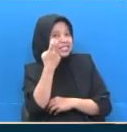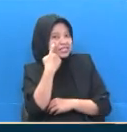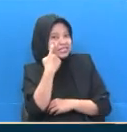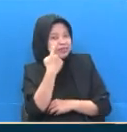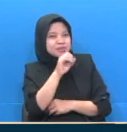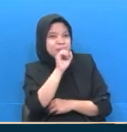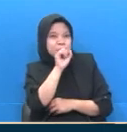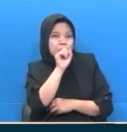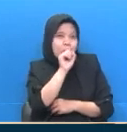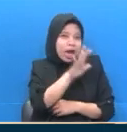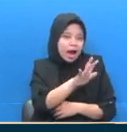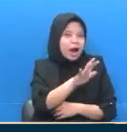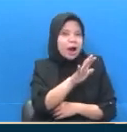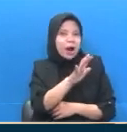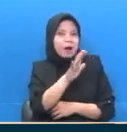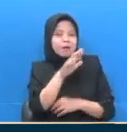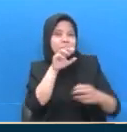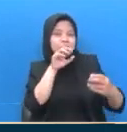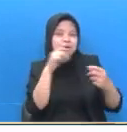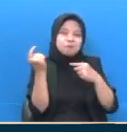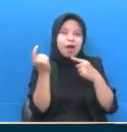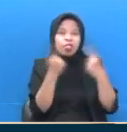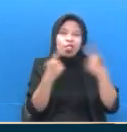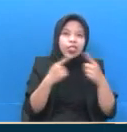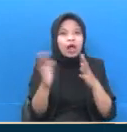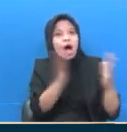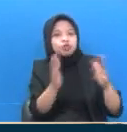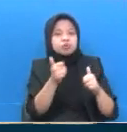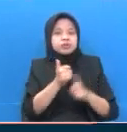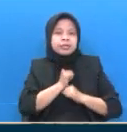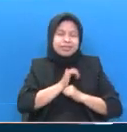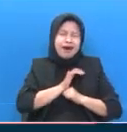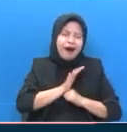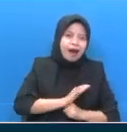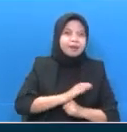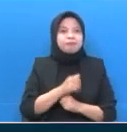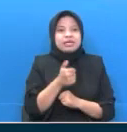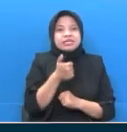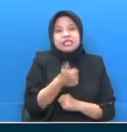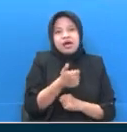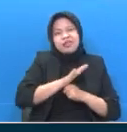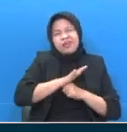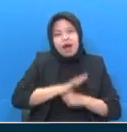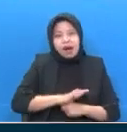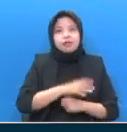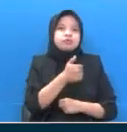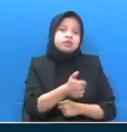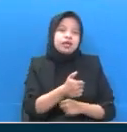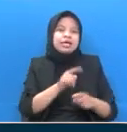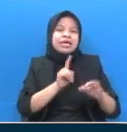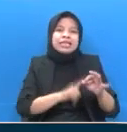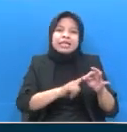mengelak, bisa berdebat, bisa mengatur, bisa tertekan, dan sebagainya. Ini sebetulnya kuncinya